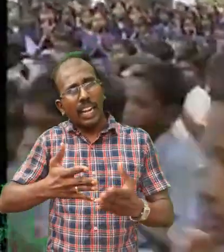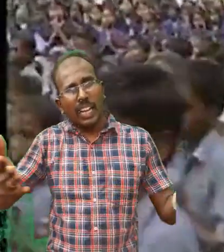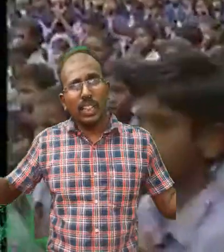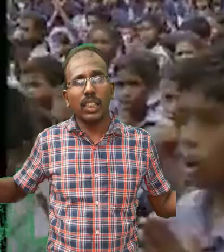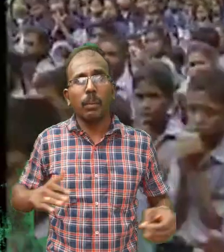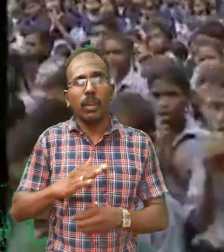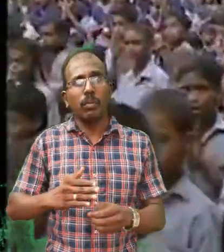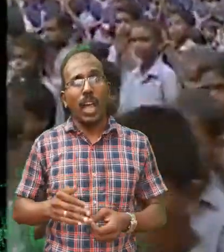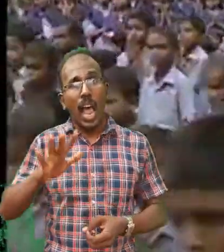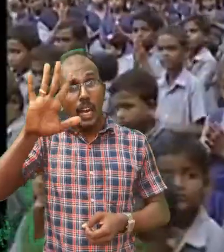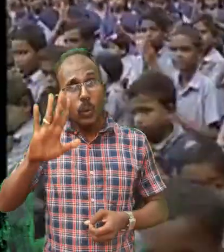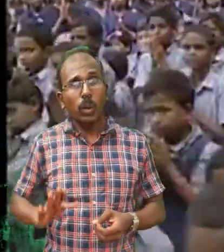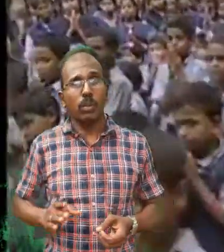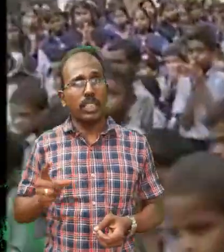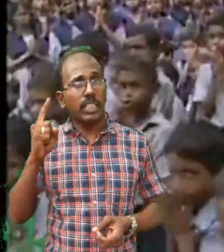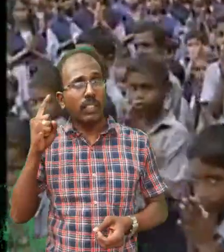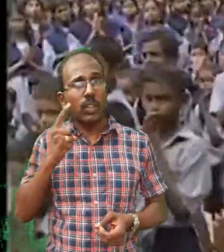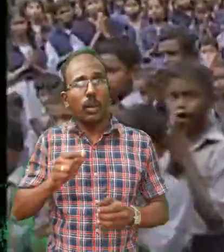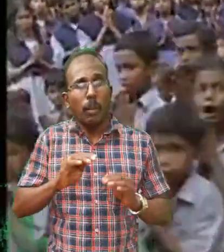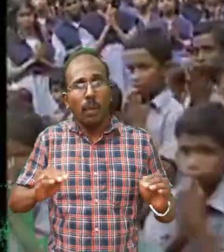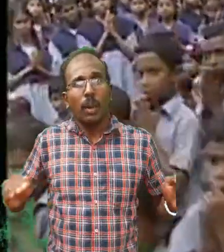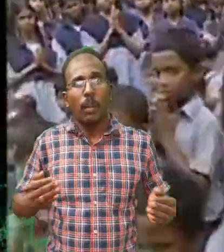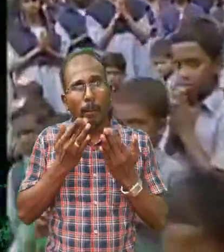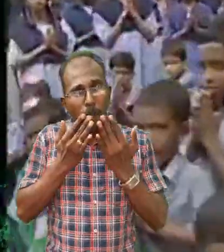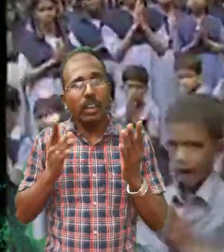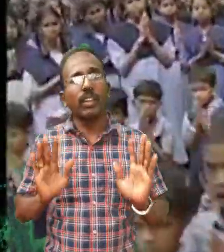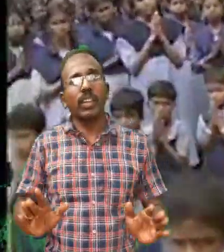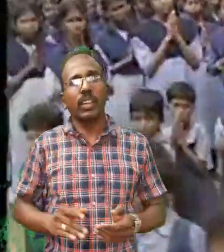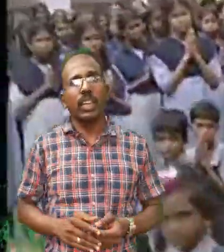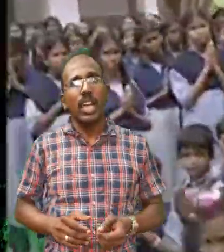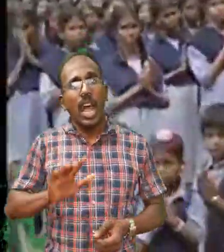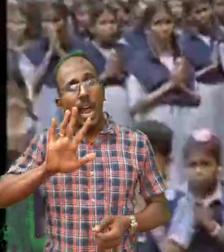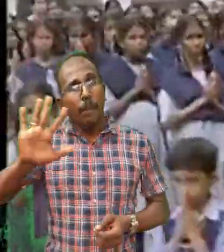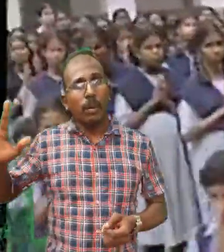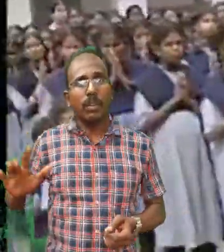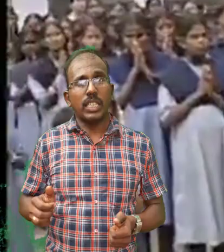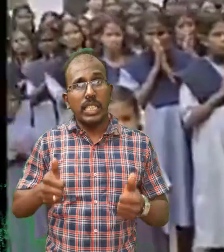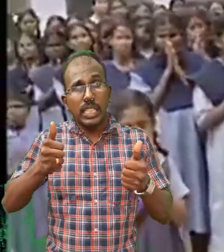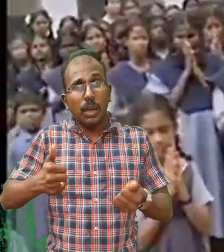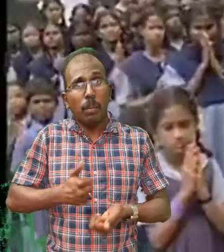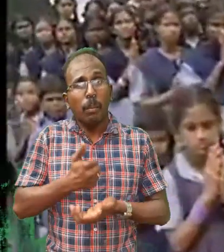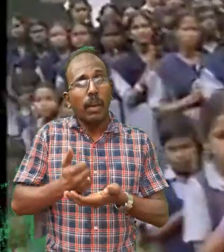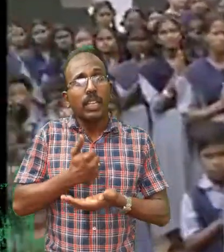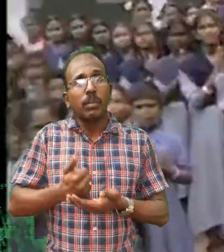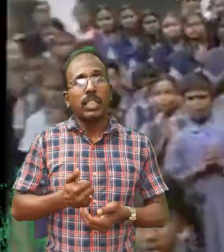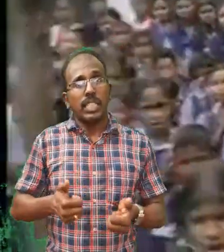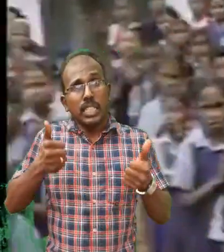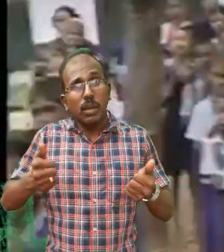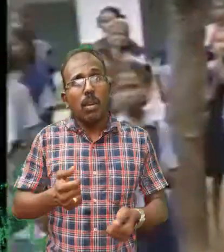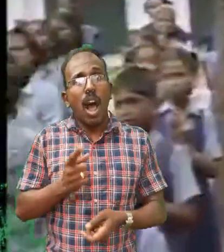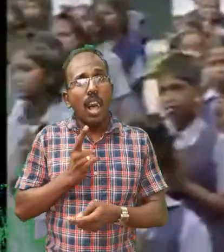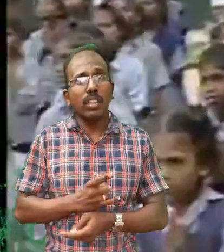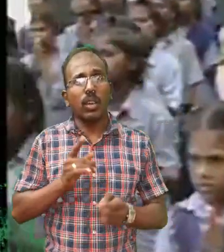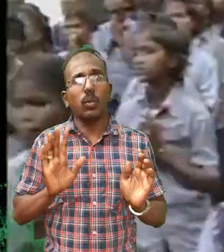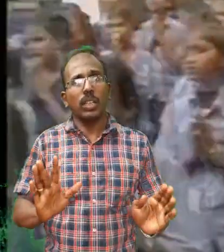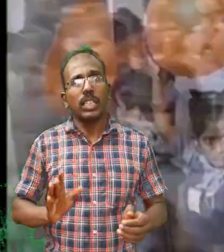இருந்தும் 500க்கும் மேற்பட்ட செவித்திறன் குஞ்சிய மாணவ மாணவிகள் இப்பள்ளியில் பயின்று வருகின்றனர். 50க்கும் மேற்பட்ட சிறப்பு பயிற்சி பெற்ற சிறப்பு ஆசிரியர்களை